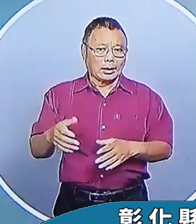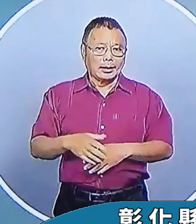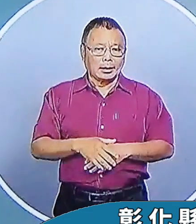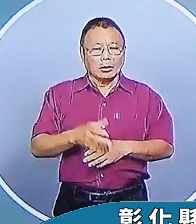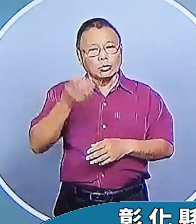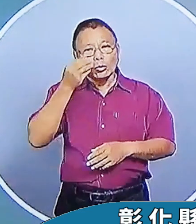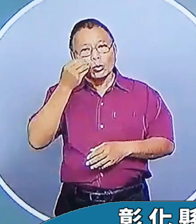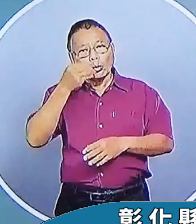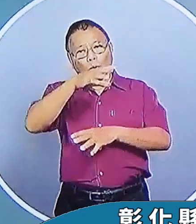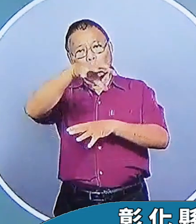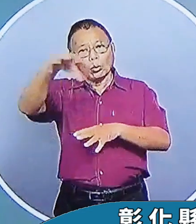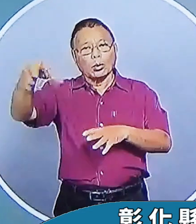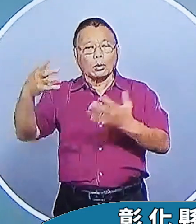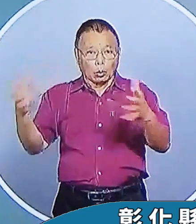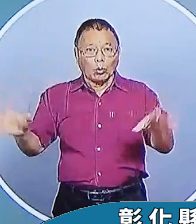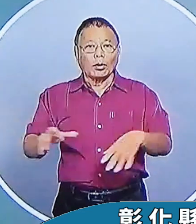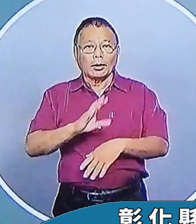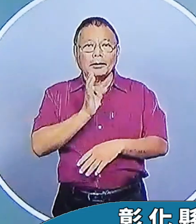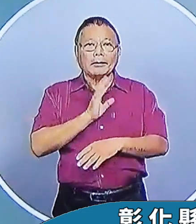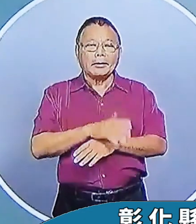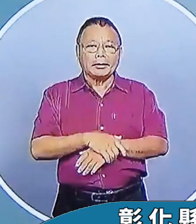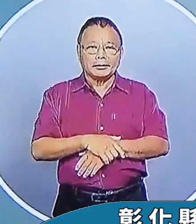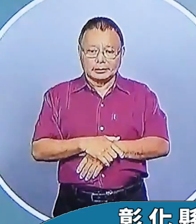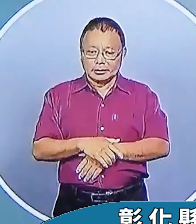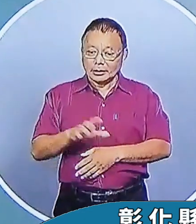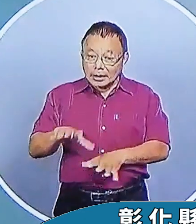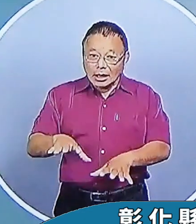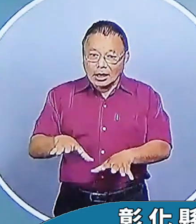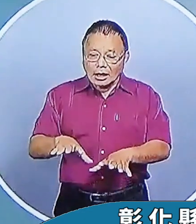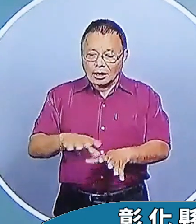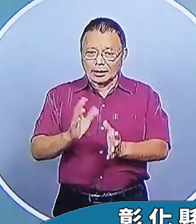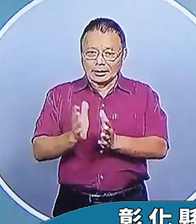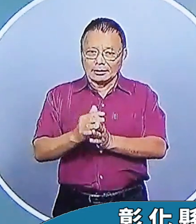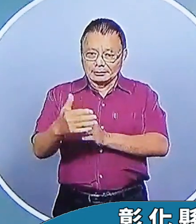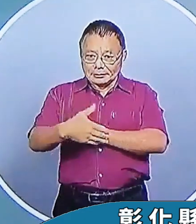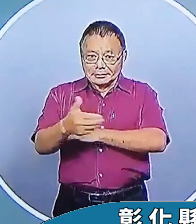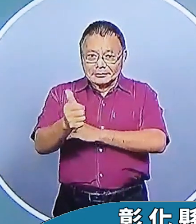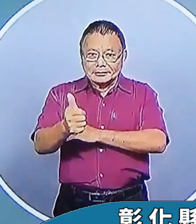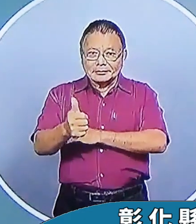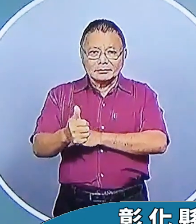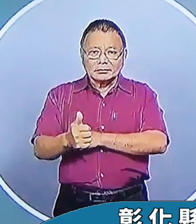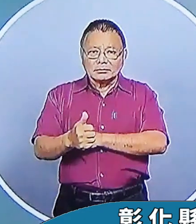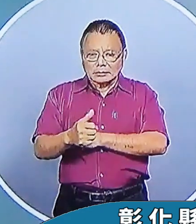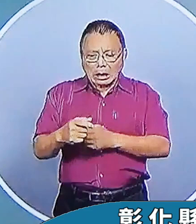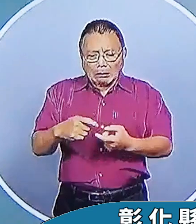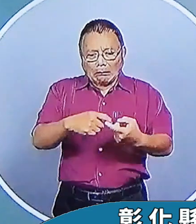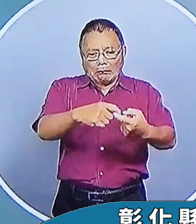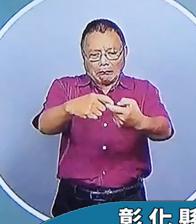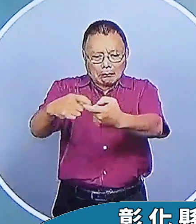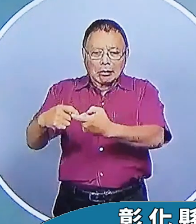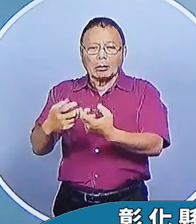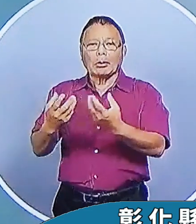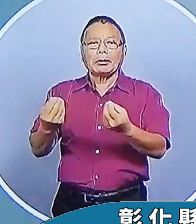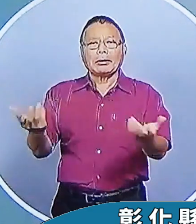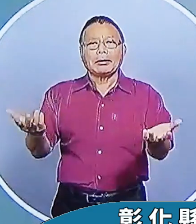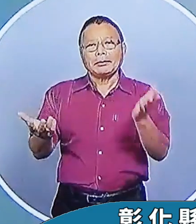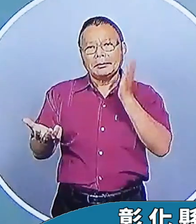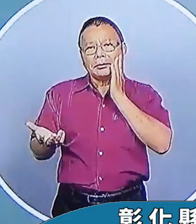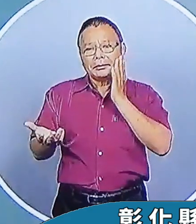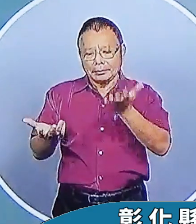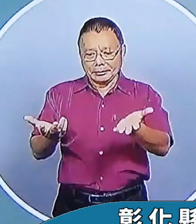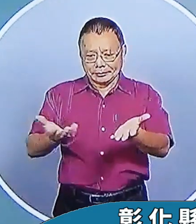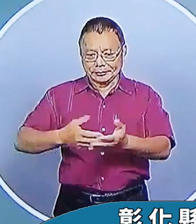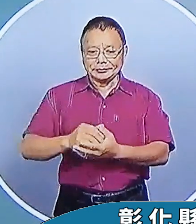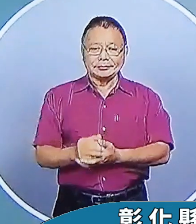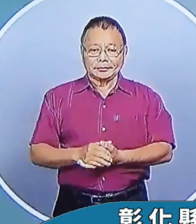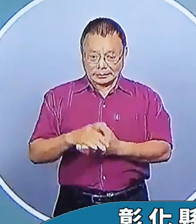很多的观光景点。啊，不过咱知影讲，是目前吼咱的管建部伊无甲串联起来，所以未来秀芳